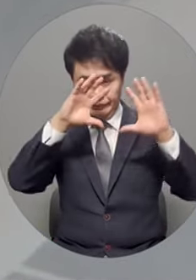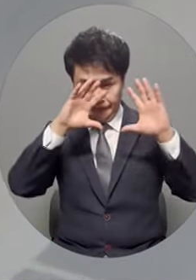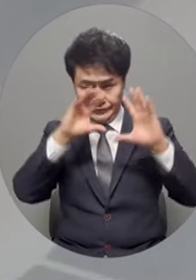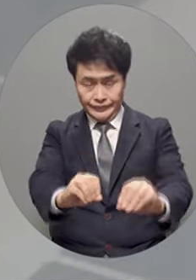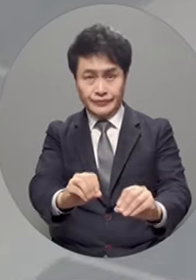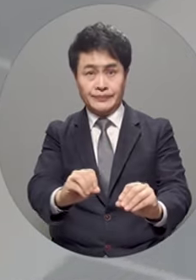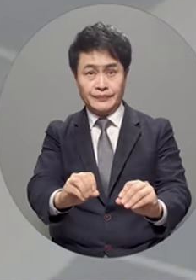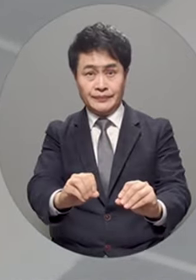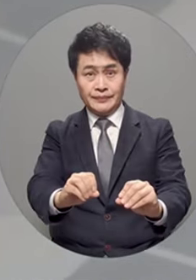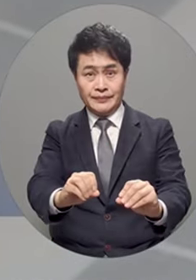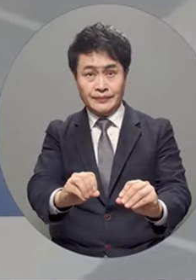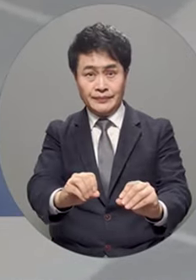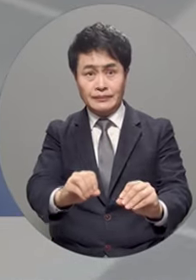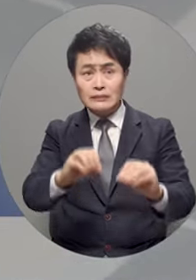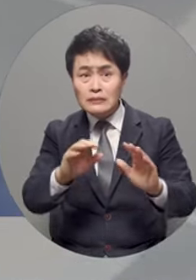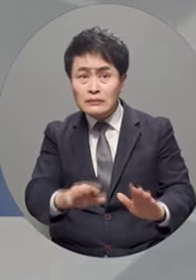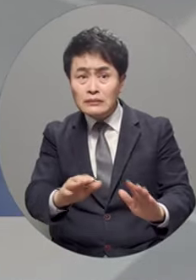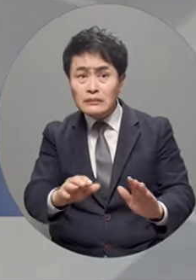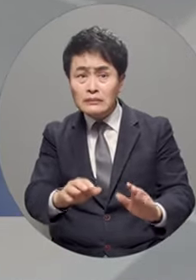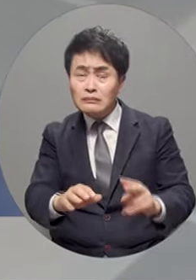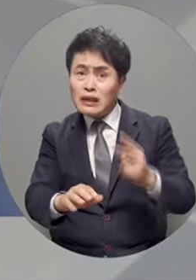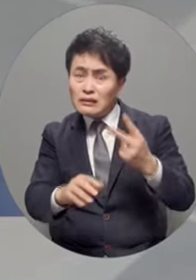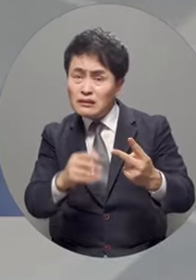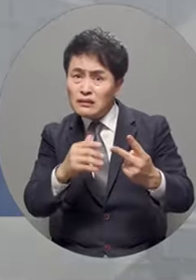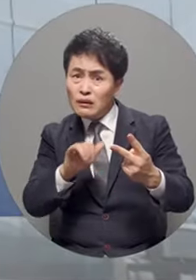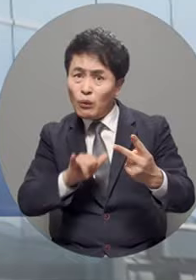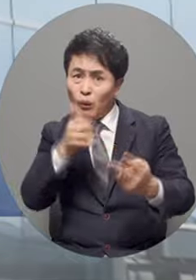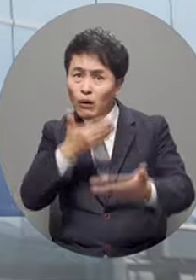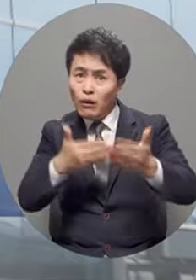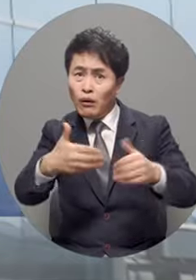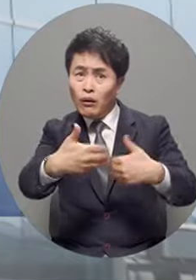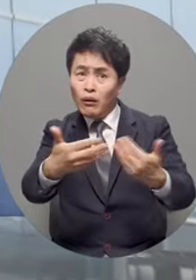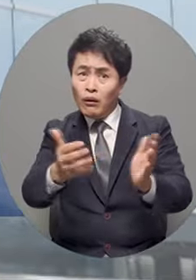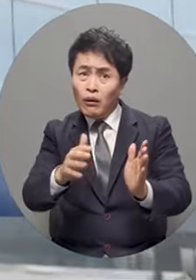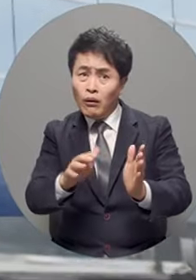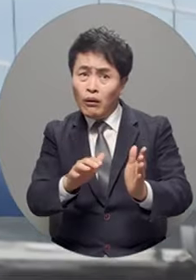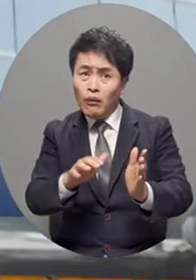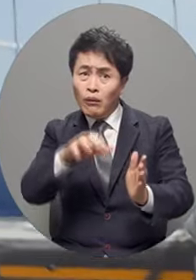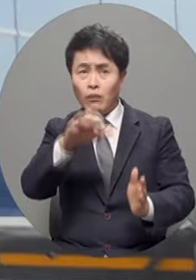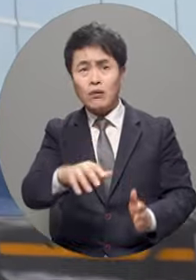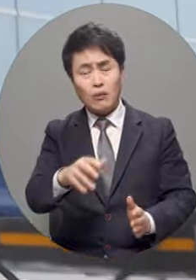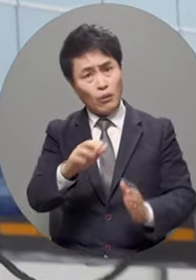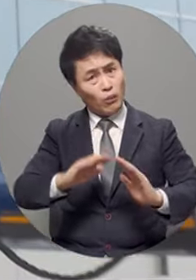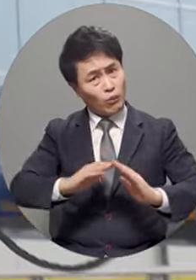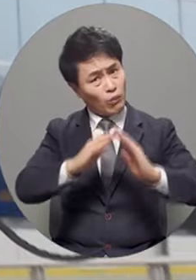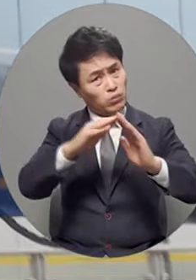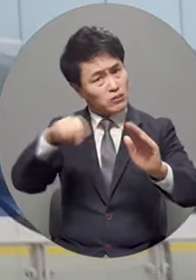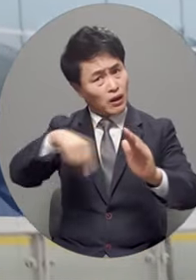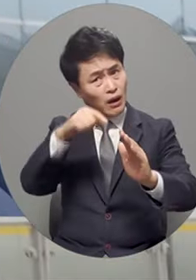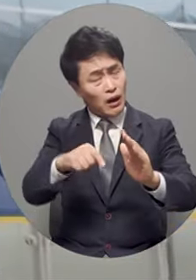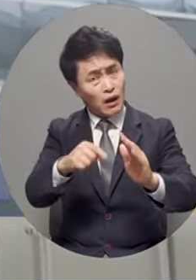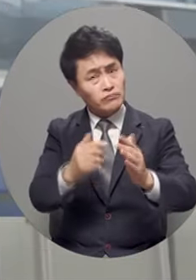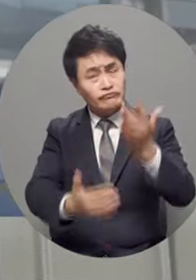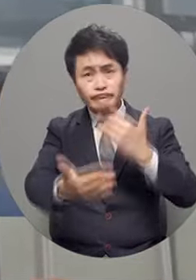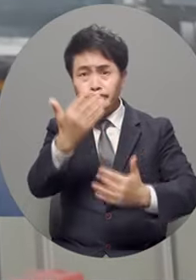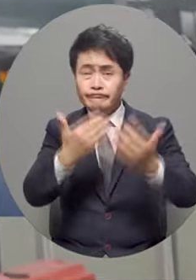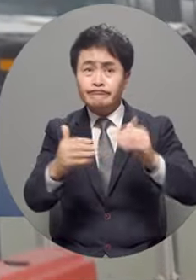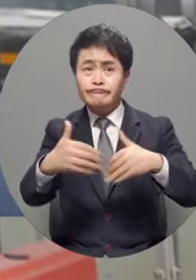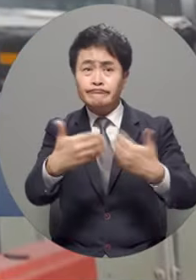껐습니다. 이 터미널 공사 현장으로 파악되거든요. 공사장에서 불 난 것 같다. 뭐 인명